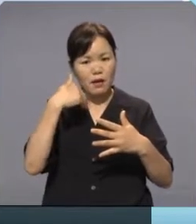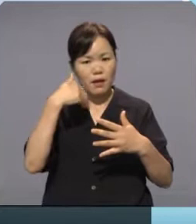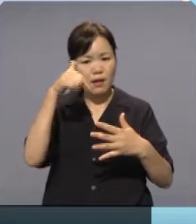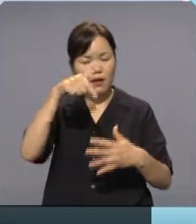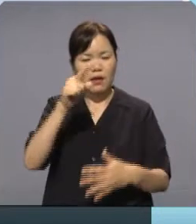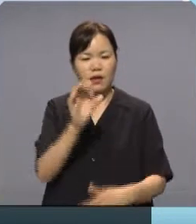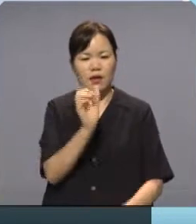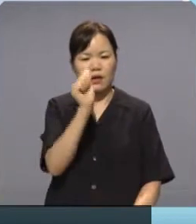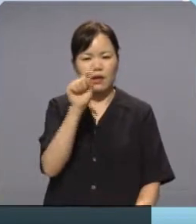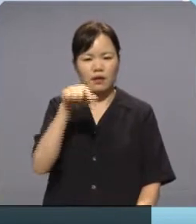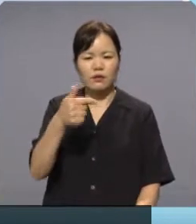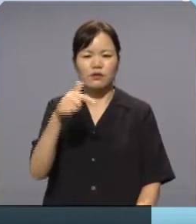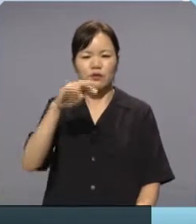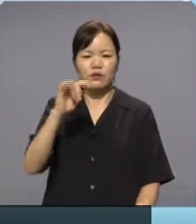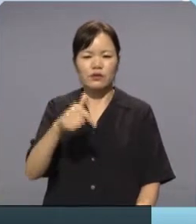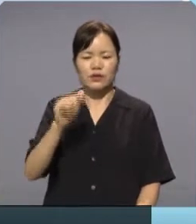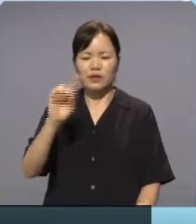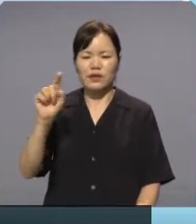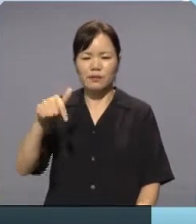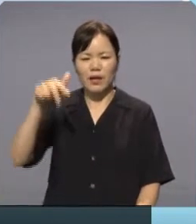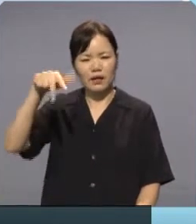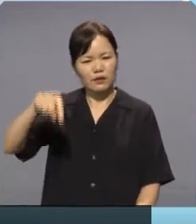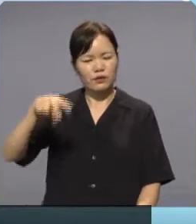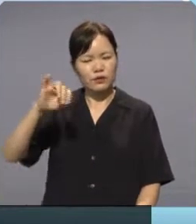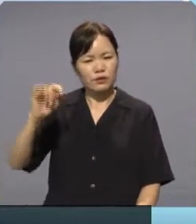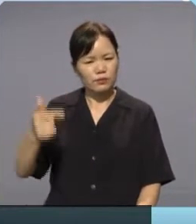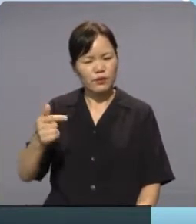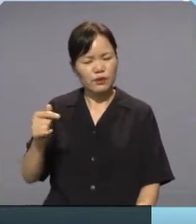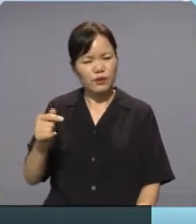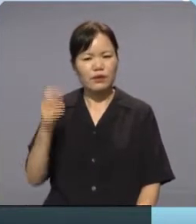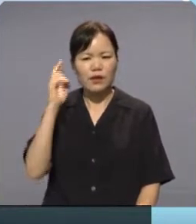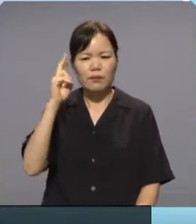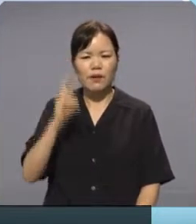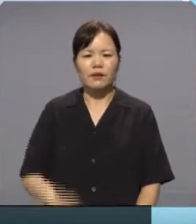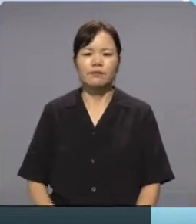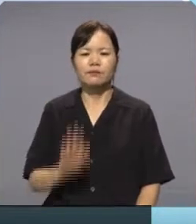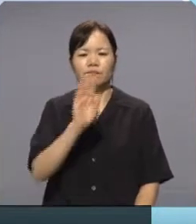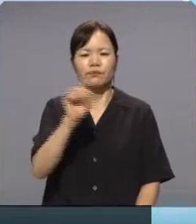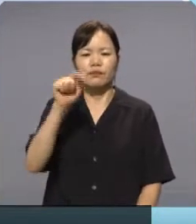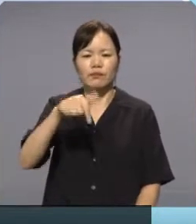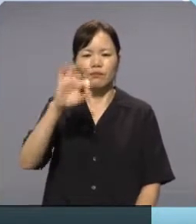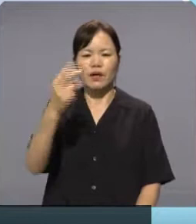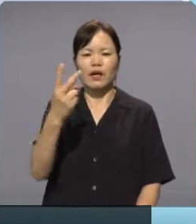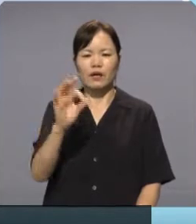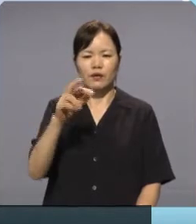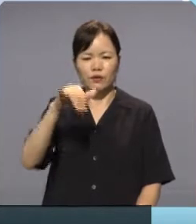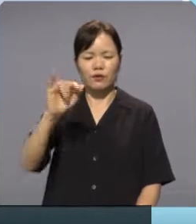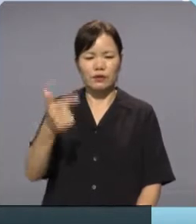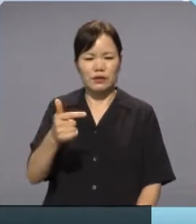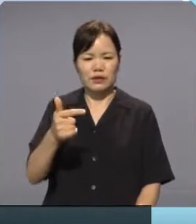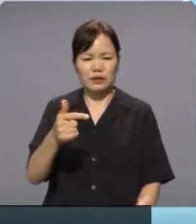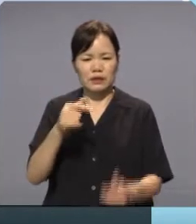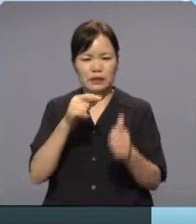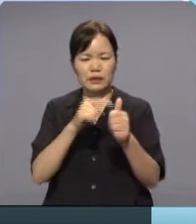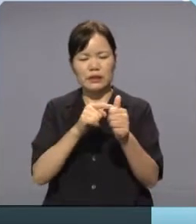의원한테 해보세요. 이제 박용진 의원 같은 경우에 사실 중앙위원 투표거든요. 그러니까 중앙위원들이 사실상 결정하다 보니까